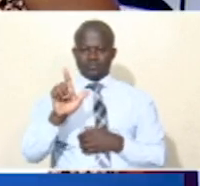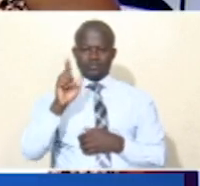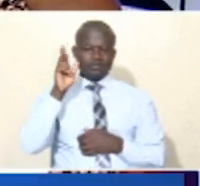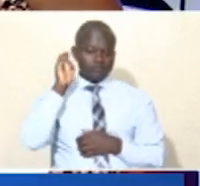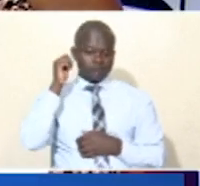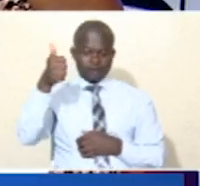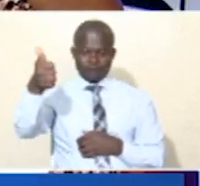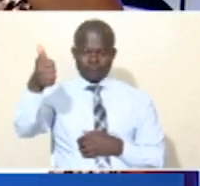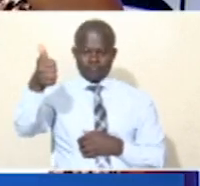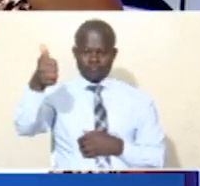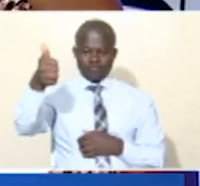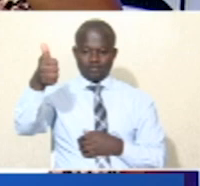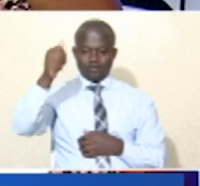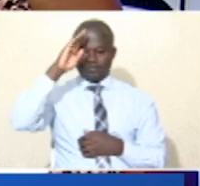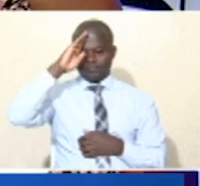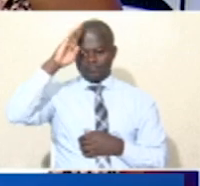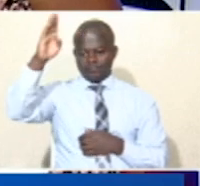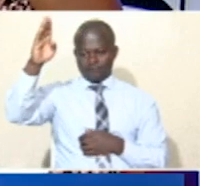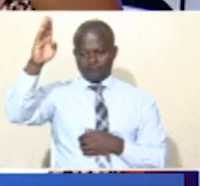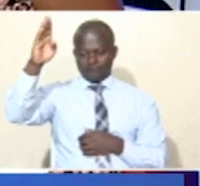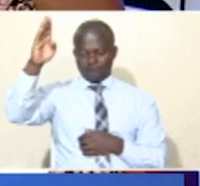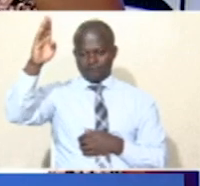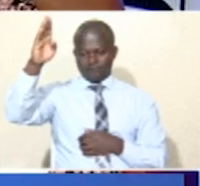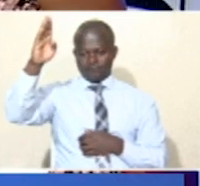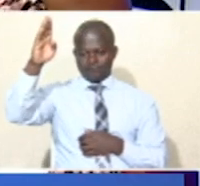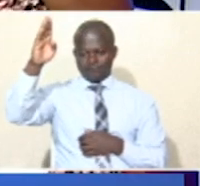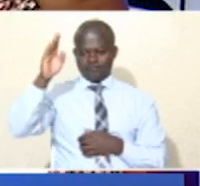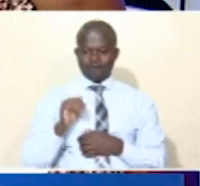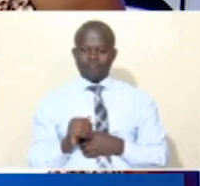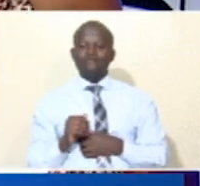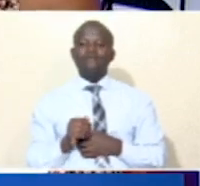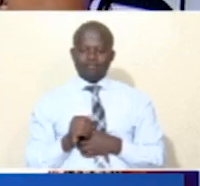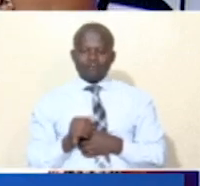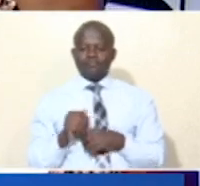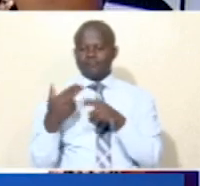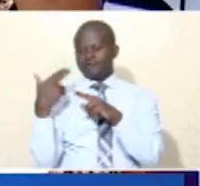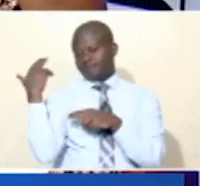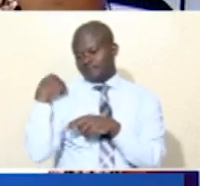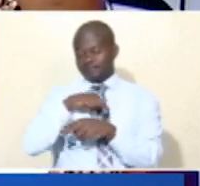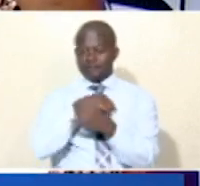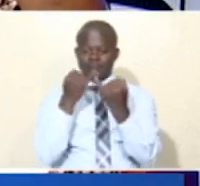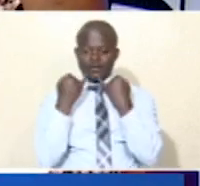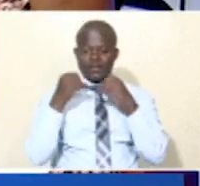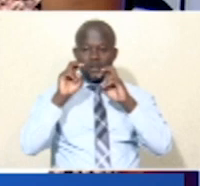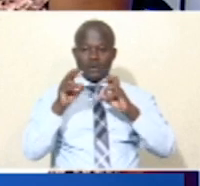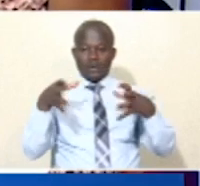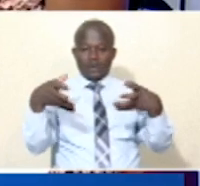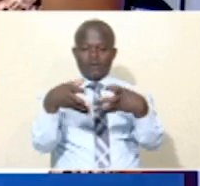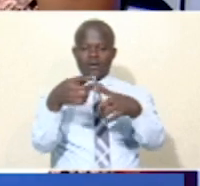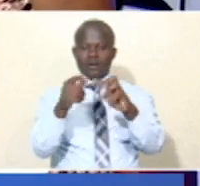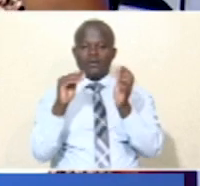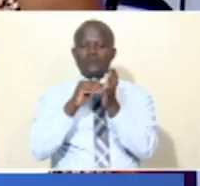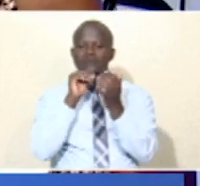neza. Wiriwe na none. Ndakumva neza Gloria, nawe nuko wiriweho? Yego ndakumva. Mu kanya kashize watubwiraga yuko bahuye, ariko na